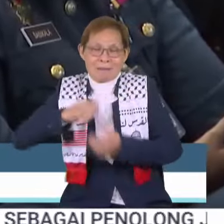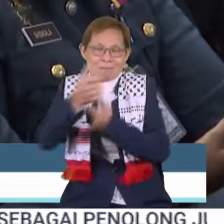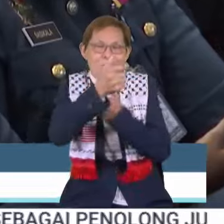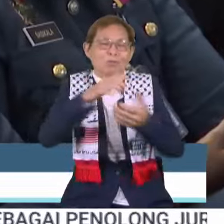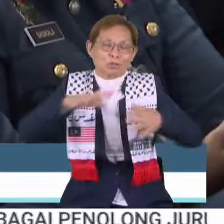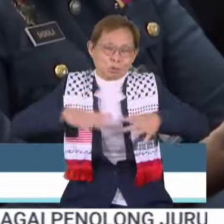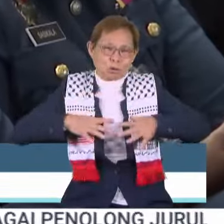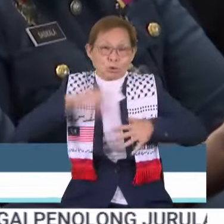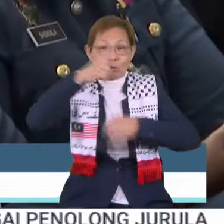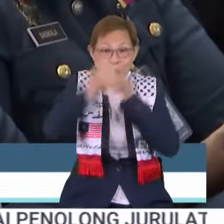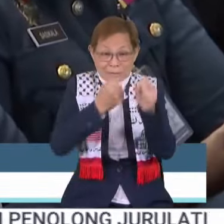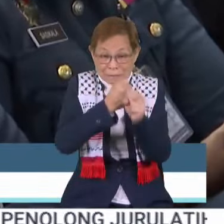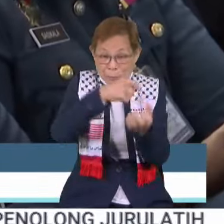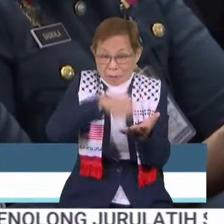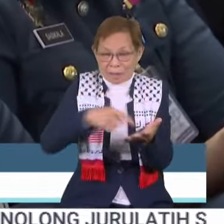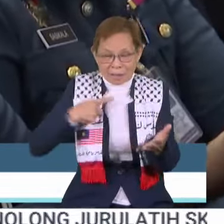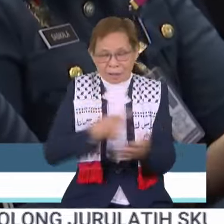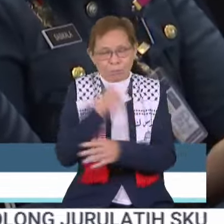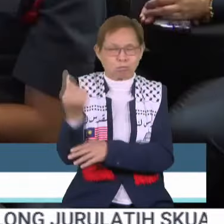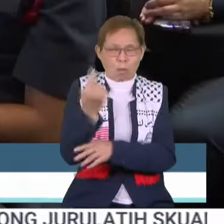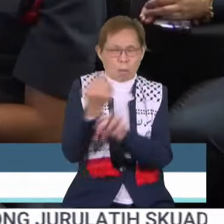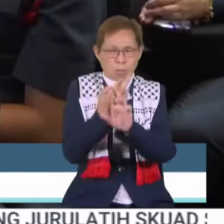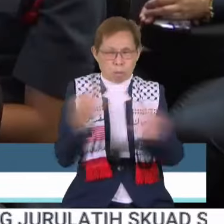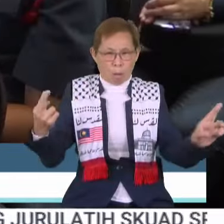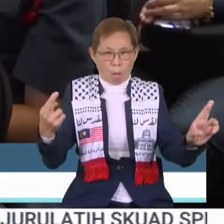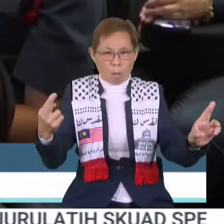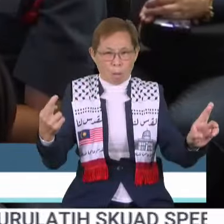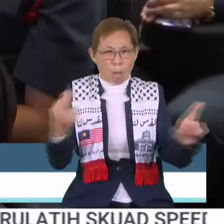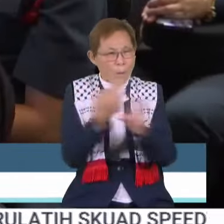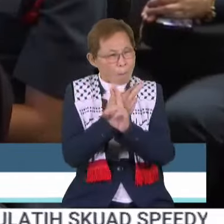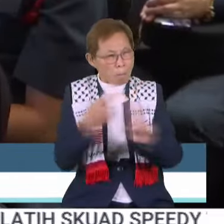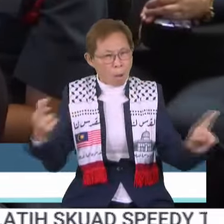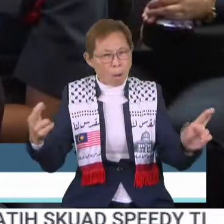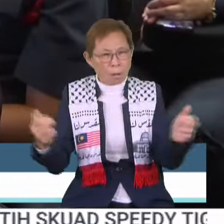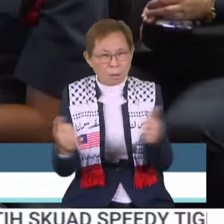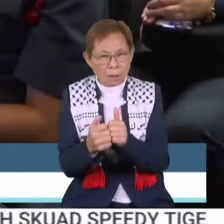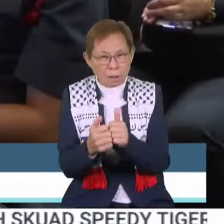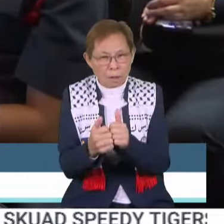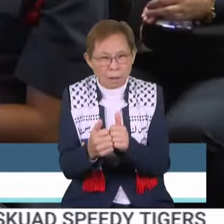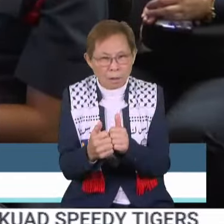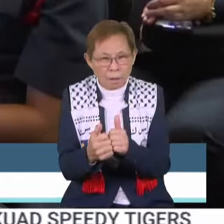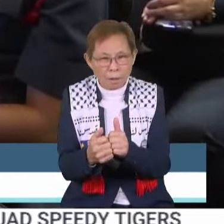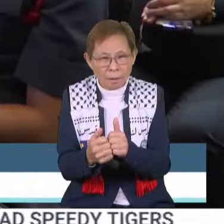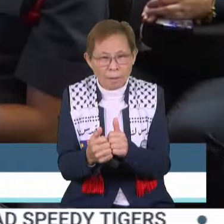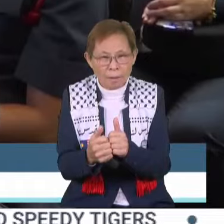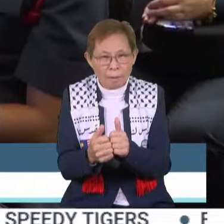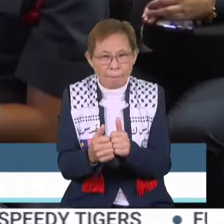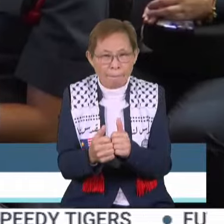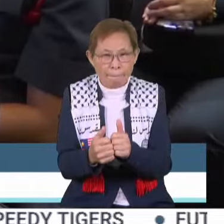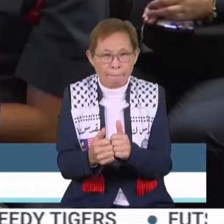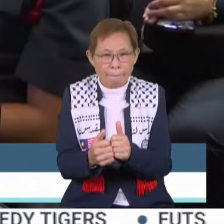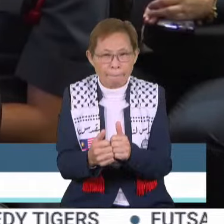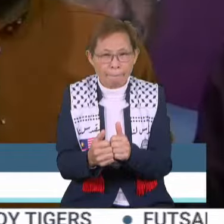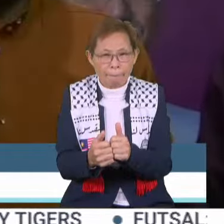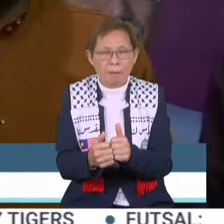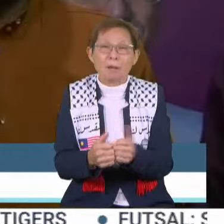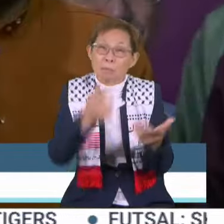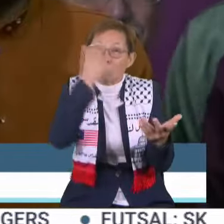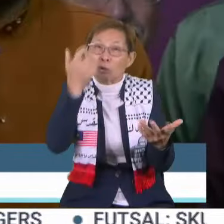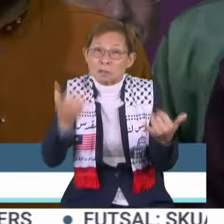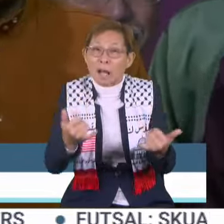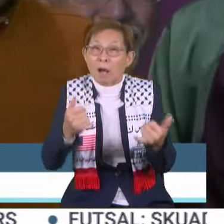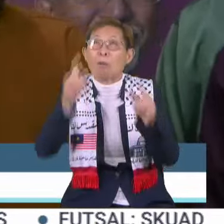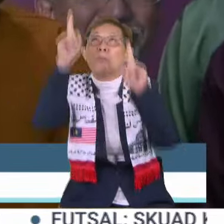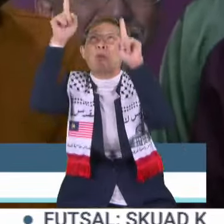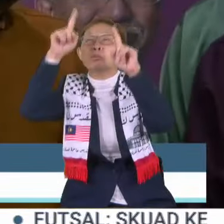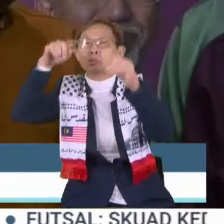tahun ini kita sentiasa bersiap sedia atau kemungkinan dengan waktu kita sekarang berada di monsun peralihan,